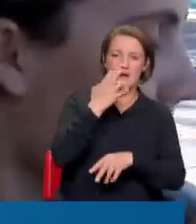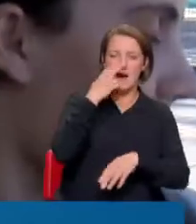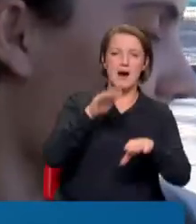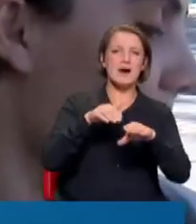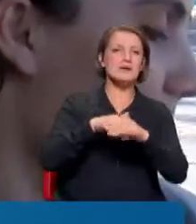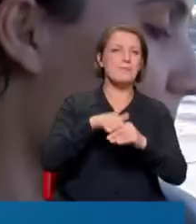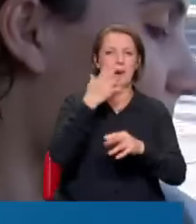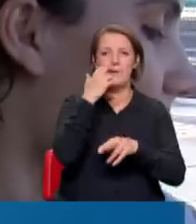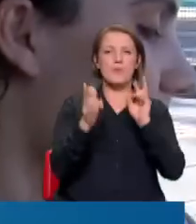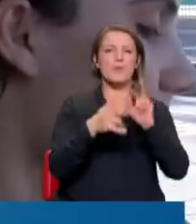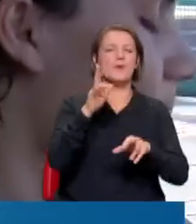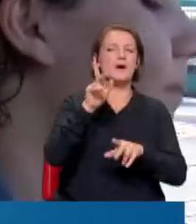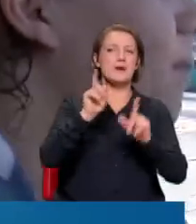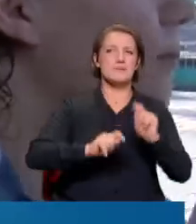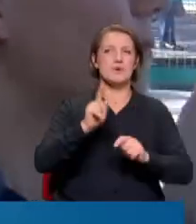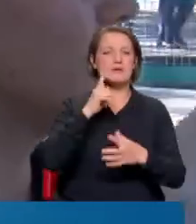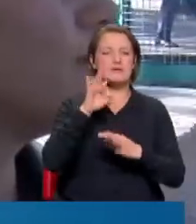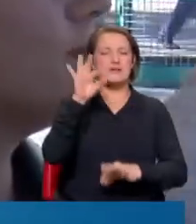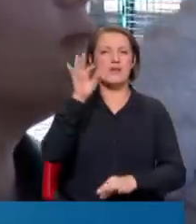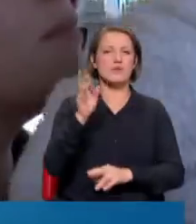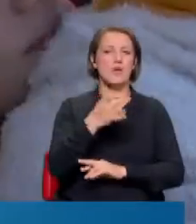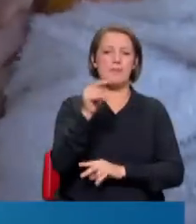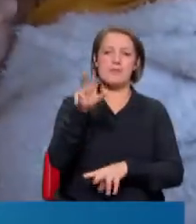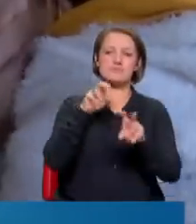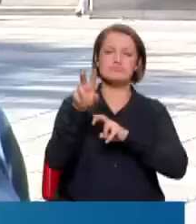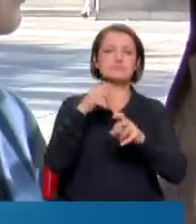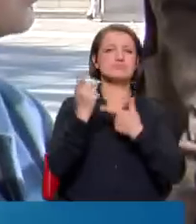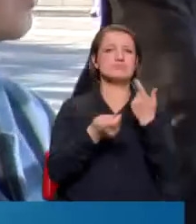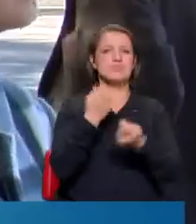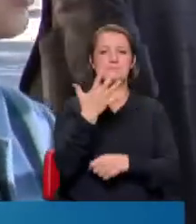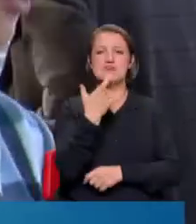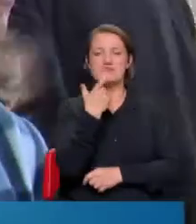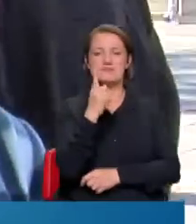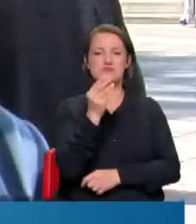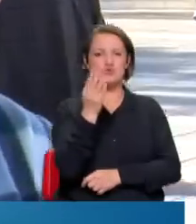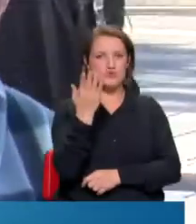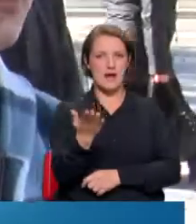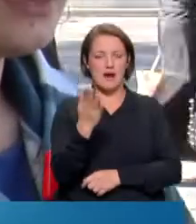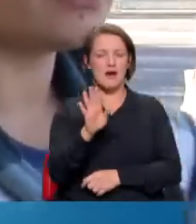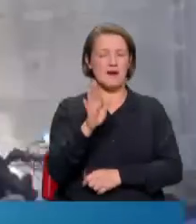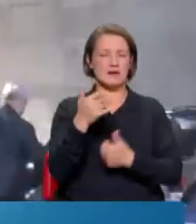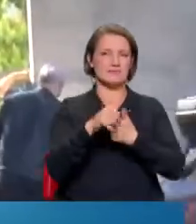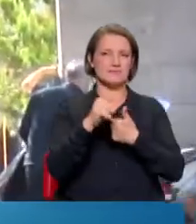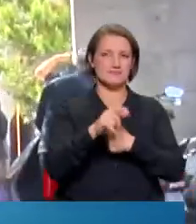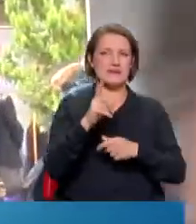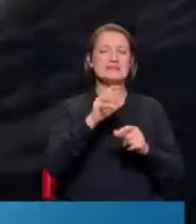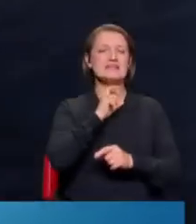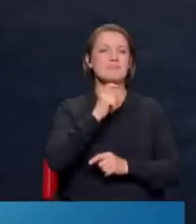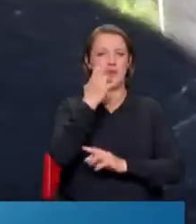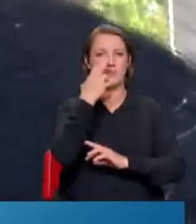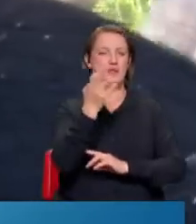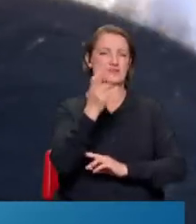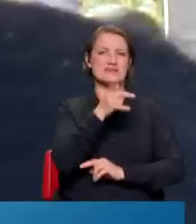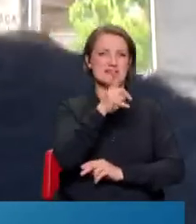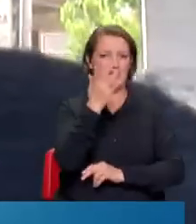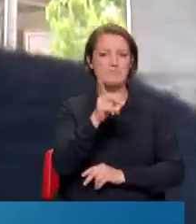kampanyalar yapıp statlar açıp insanları dolandırarak para almaya çalışıyorlar 5 yaşında bir çocukları da olan çift SMA dolandırıcılarına